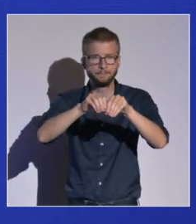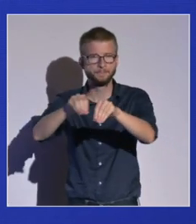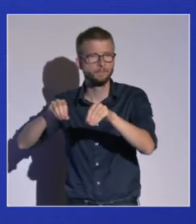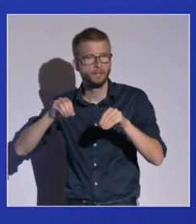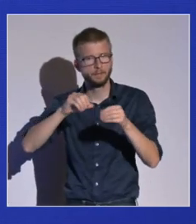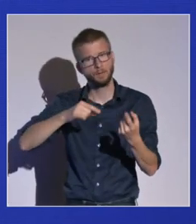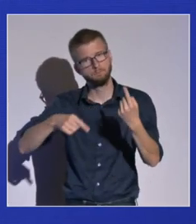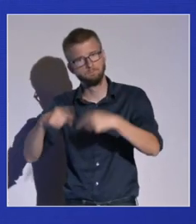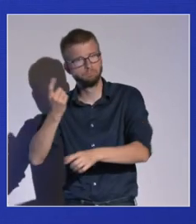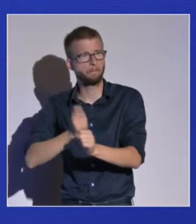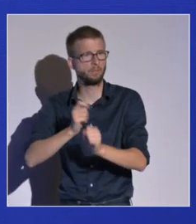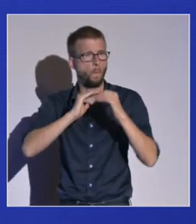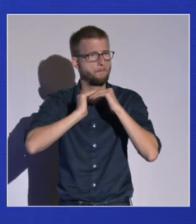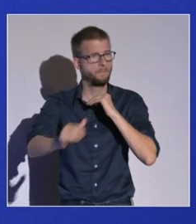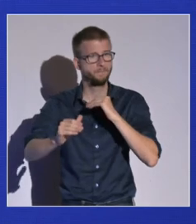nette,